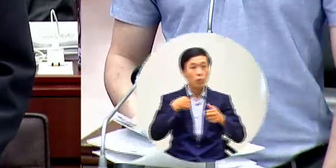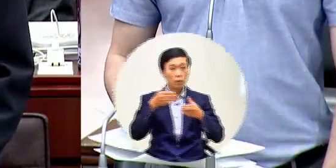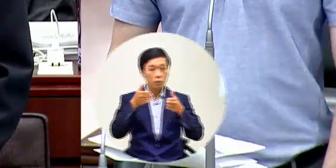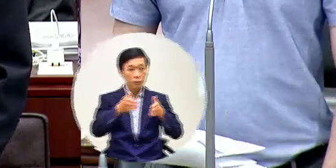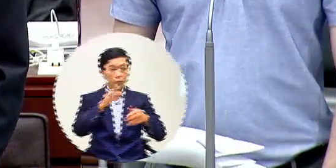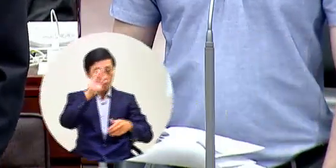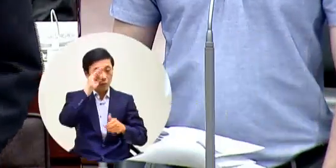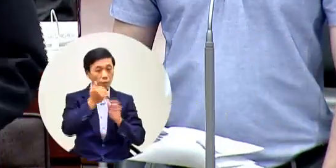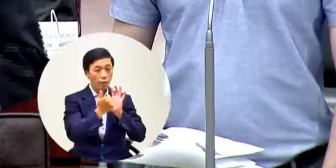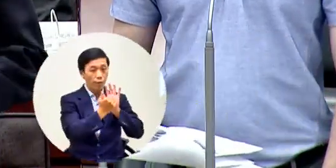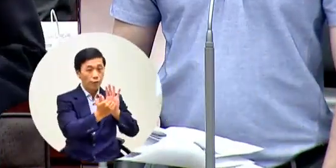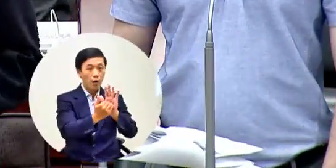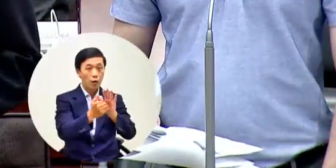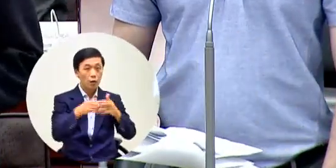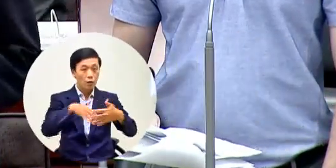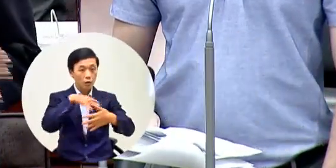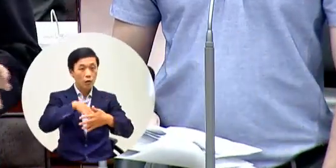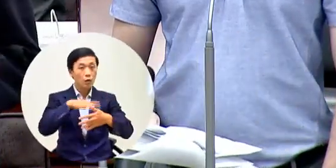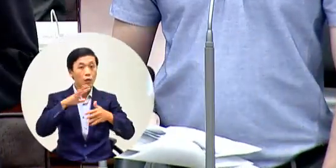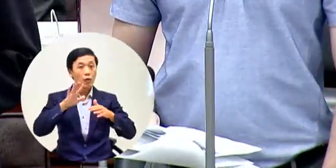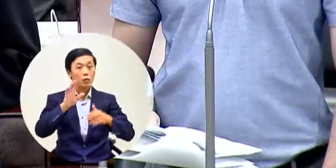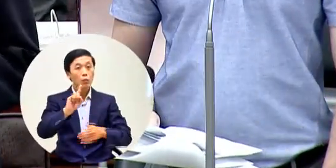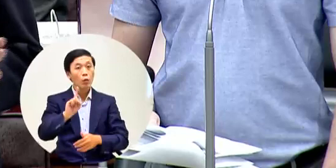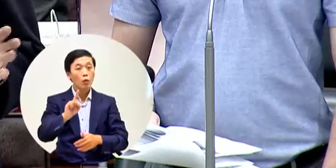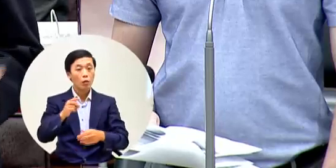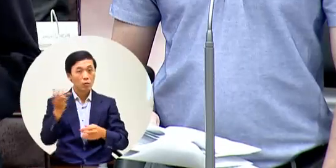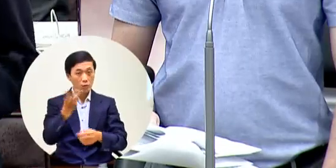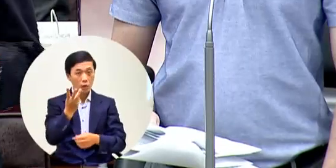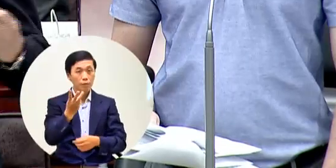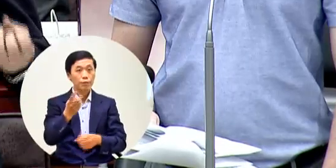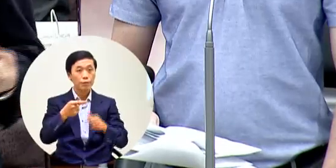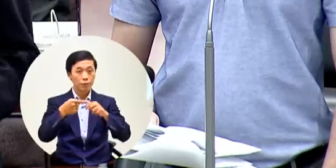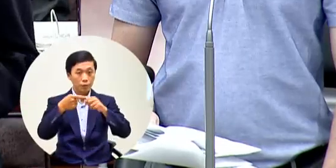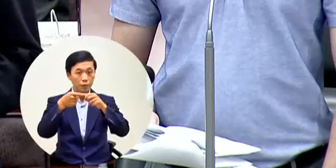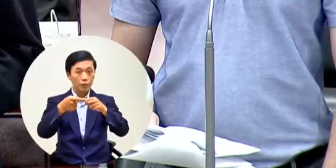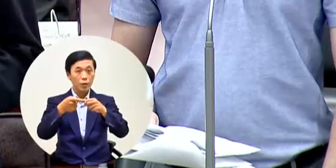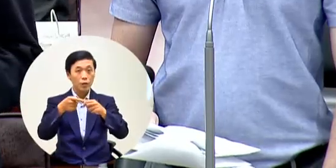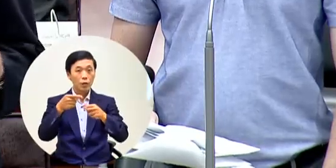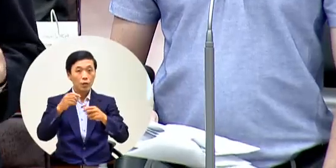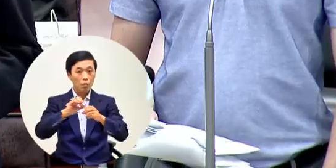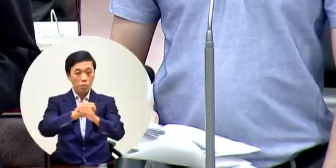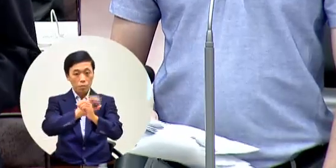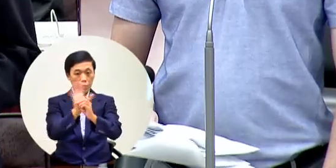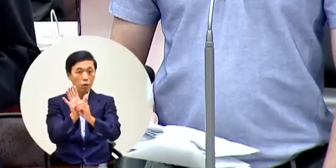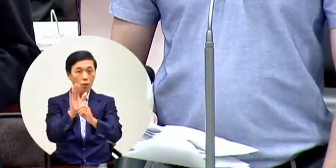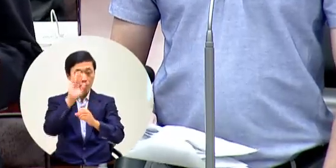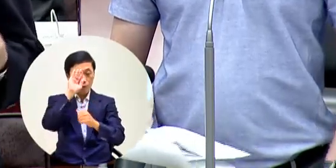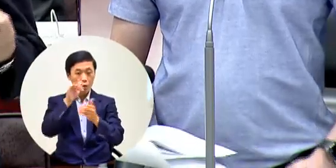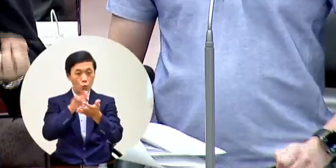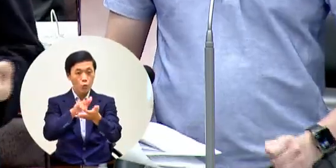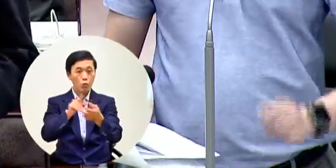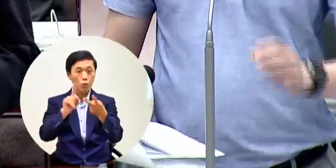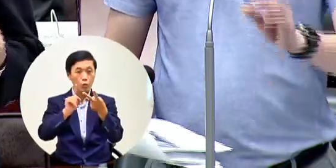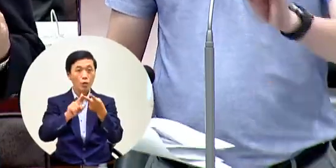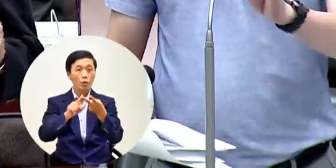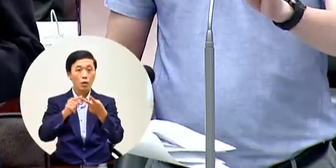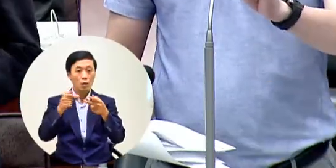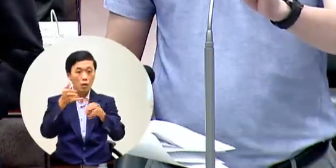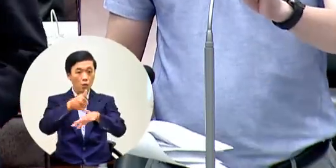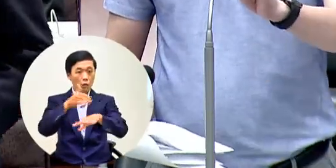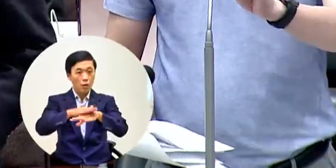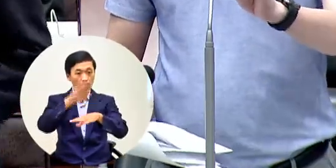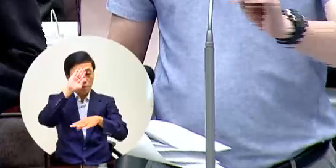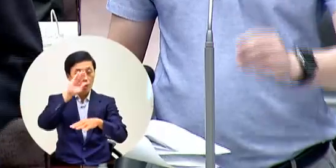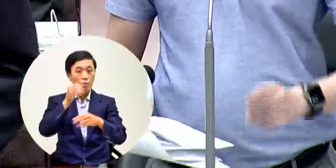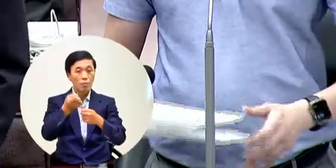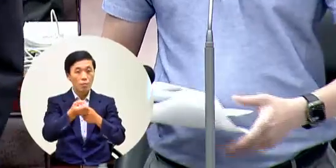防疫有包括在现阶段有包括3大部分，当然第一个就是新冠 那第二个就是我们的登革热，再来第三